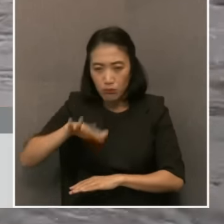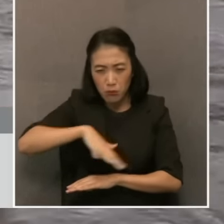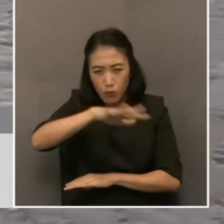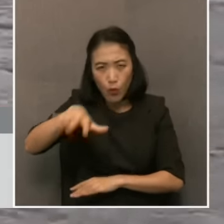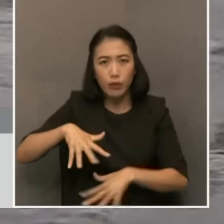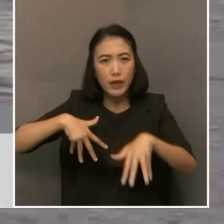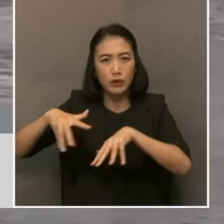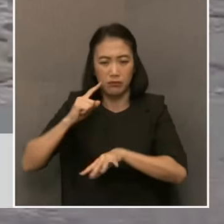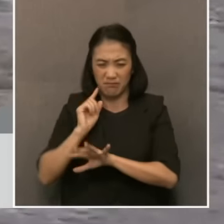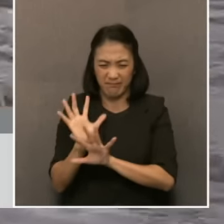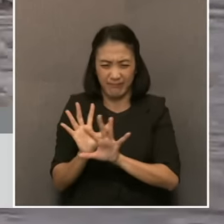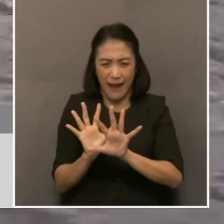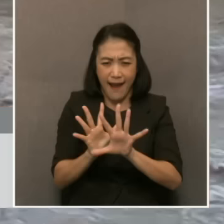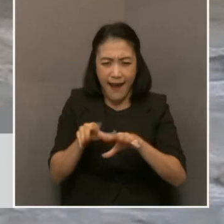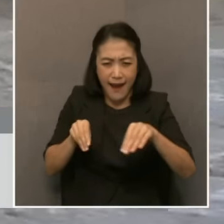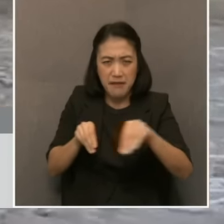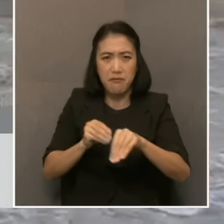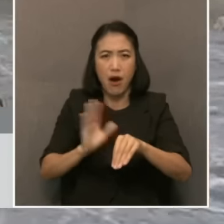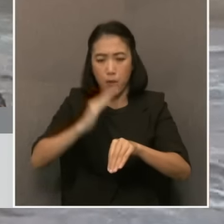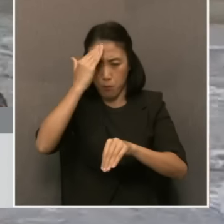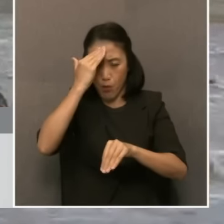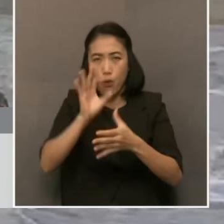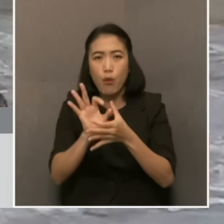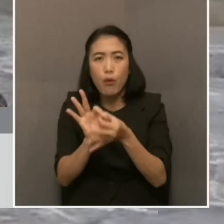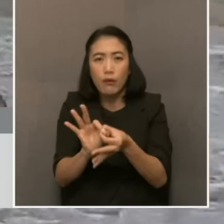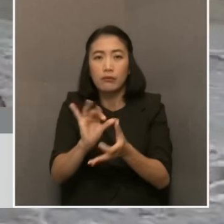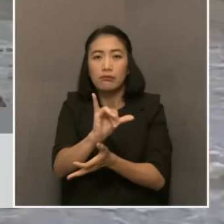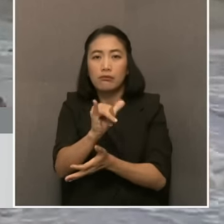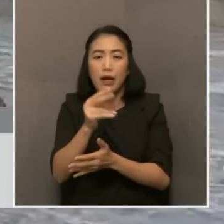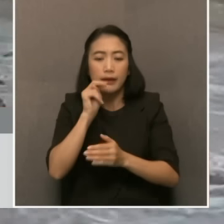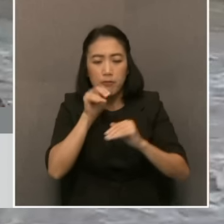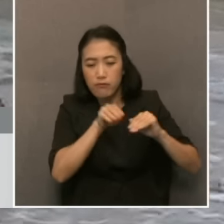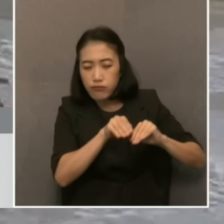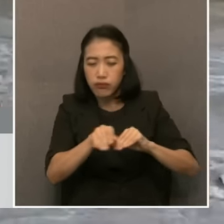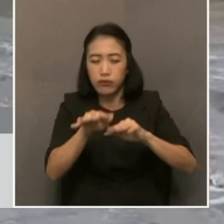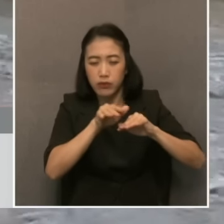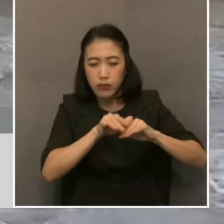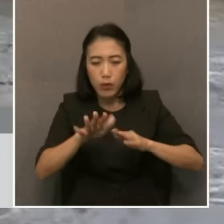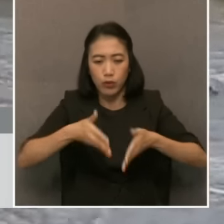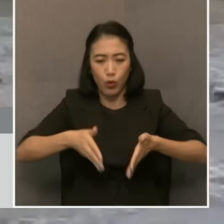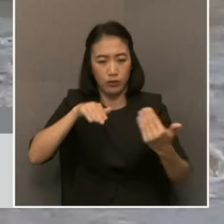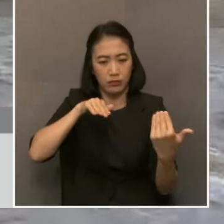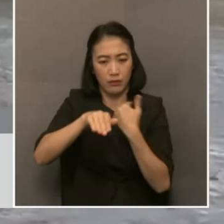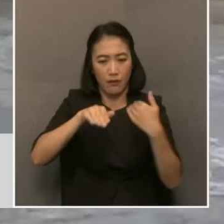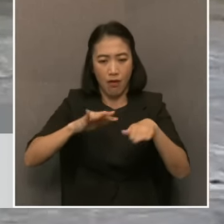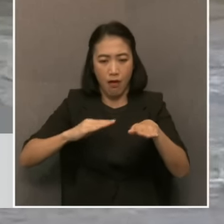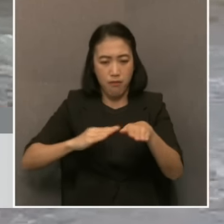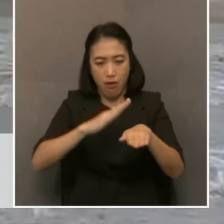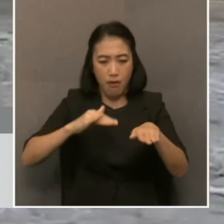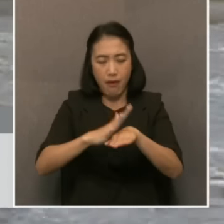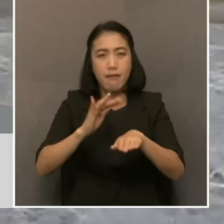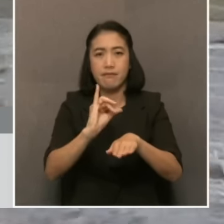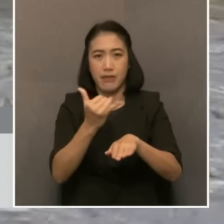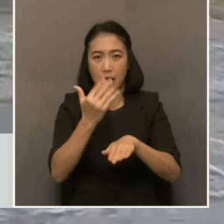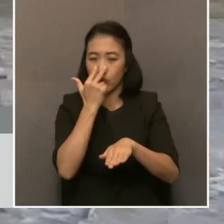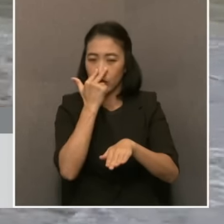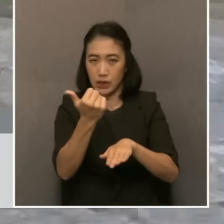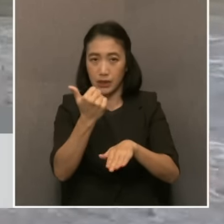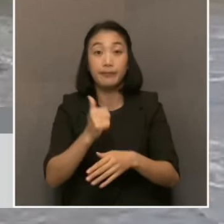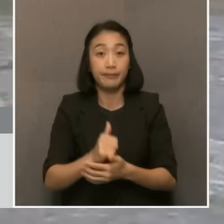เกรงว่าจะได้รับอันตรายจากน้ำกัดเซาะถนนจนอาจจะทำให้ถนนทรุดตัวสำหรับพื้นที่ตำบลท่าทองมีผู้ประสบภัยน้ำ